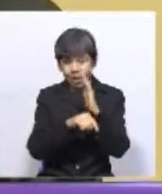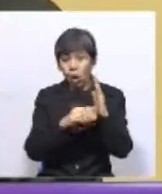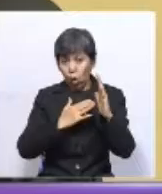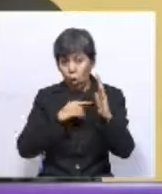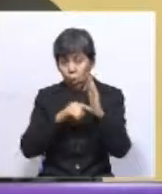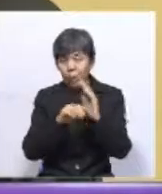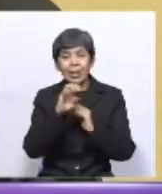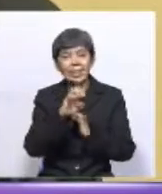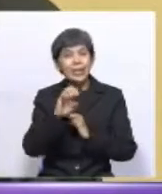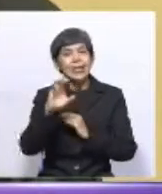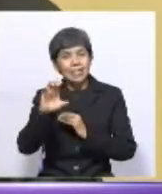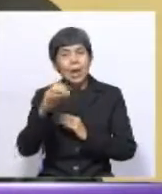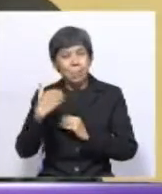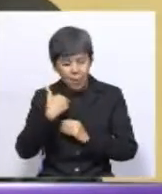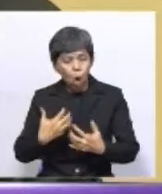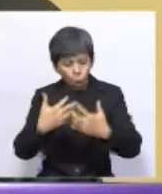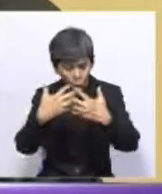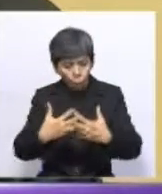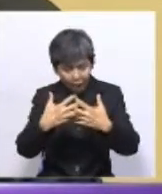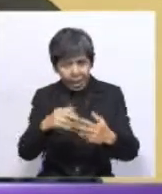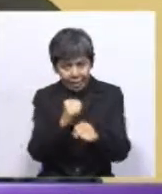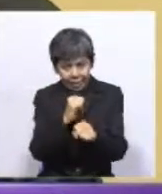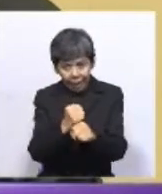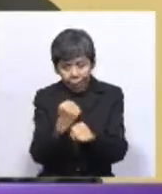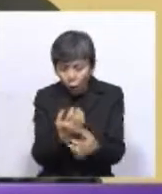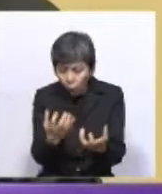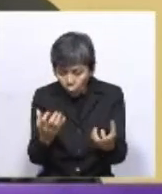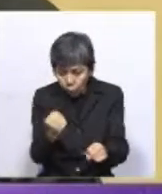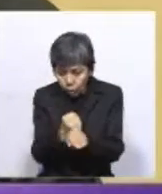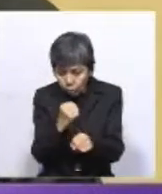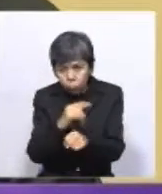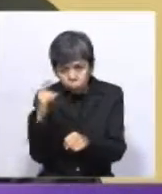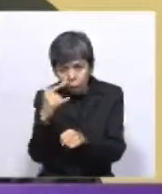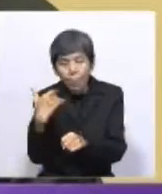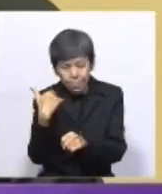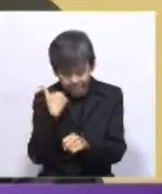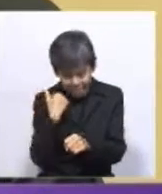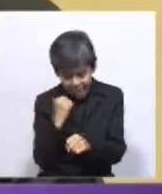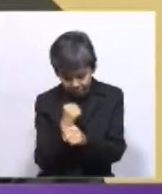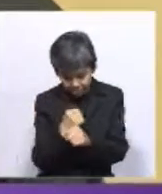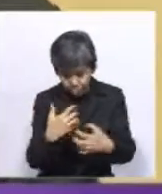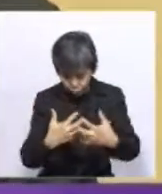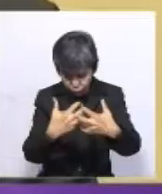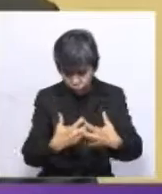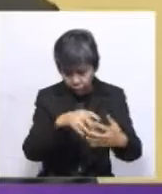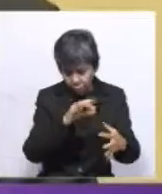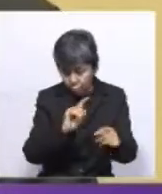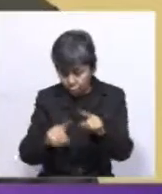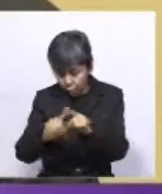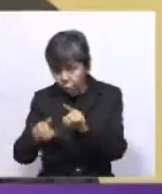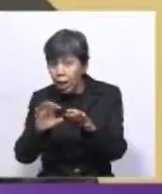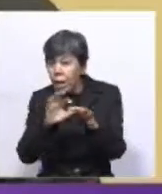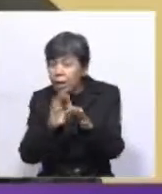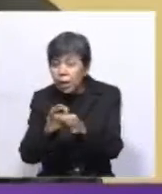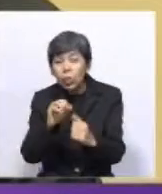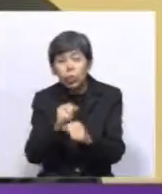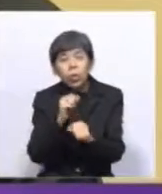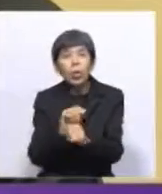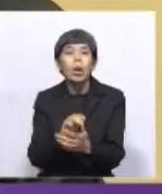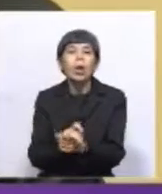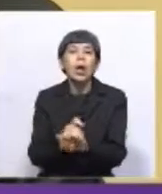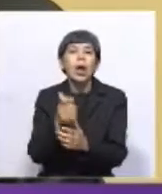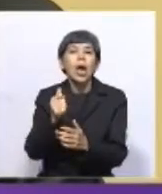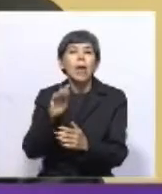เนี่ย EEC ของเราเนี่ยก็มีโรงงานที่ผลิตชิ้นส่วนเครื่องบินอยู่แล้วนะครับโดยเฉพาะค่ายของ Airbus เนี่ย